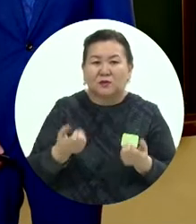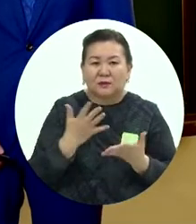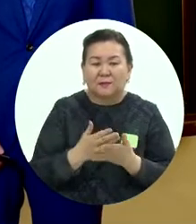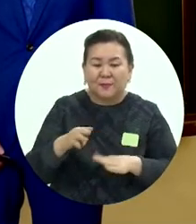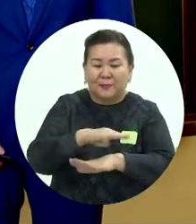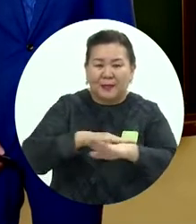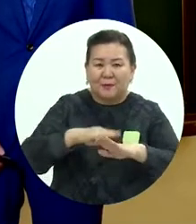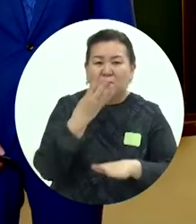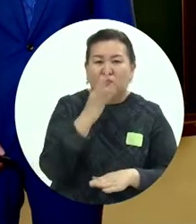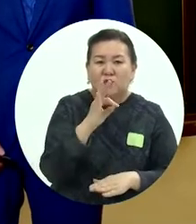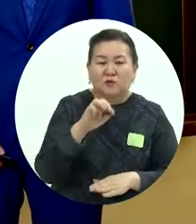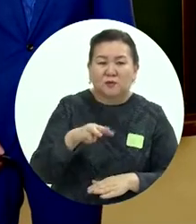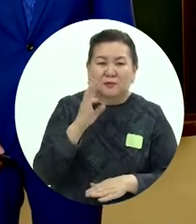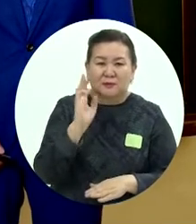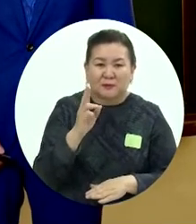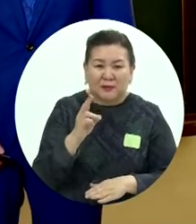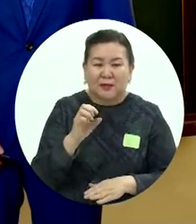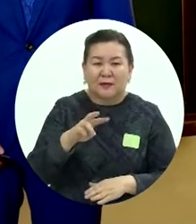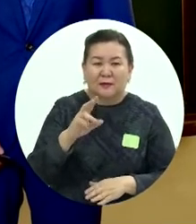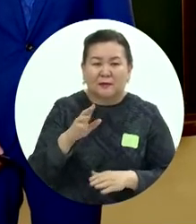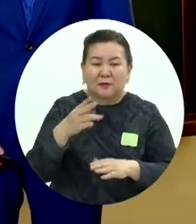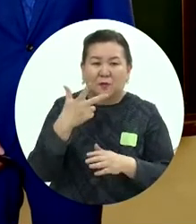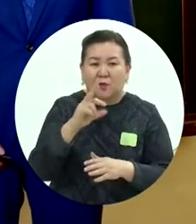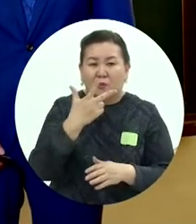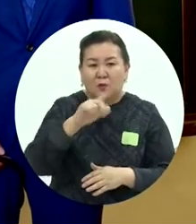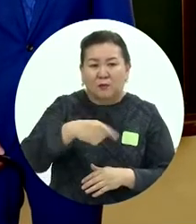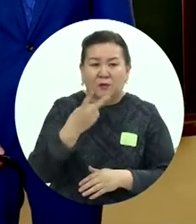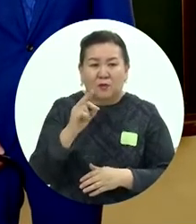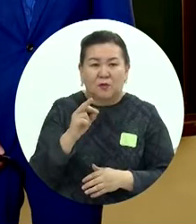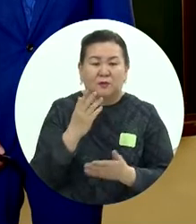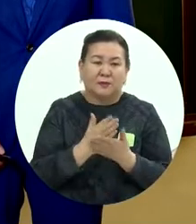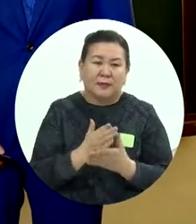талбай 30 сая км квадрат. За энэ хуурай газрын 20 орчим үйлчлэг байна.